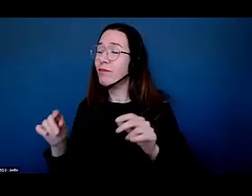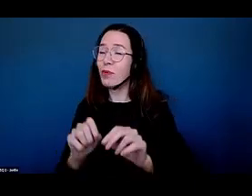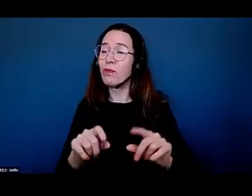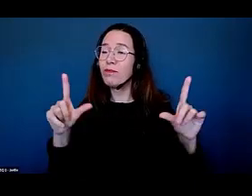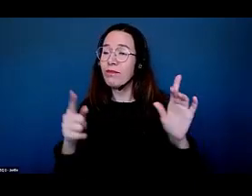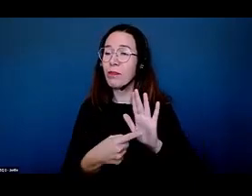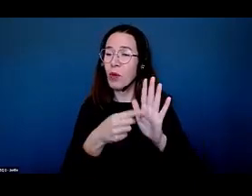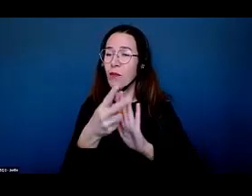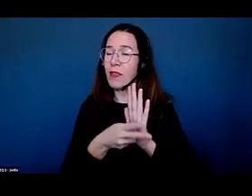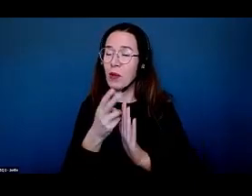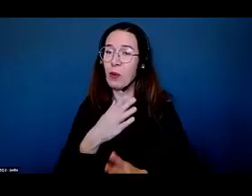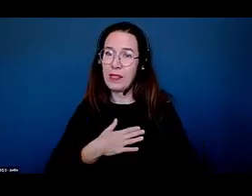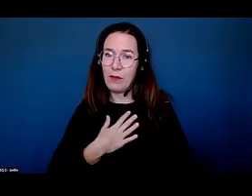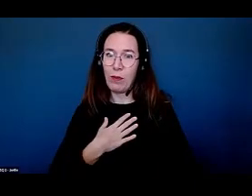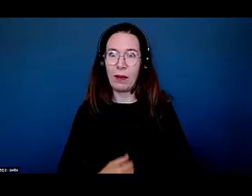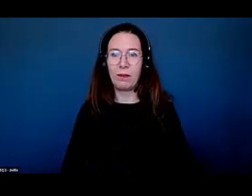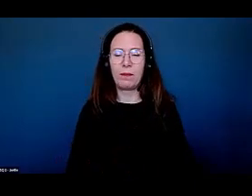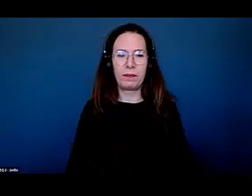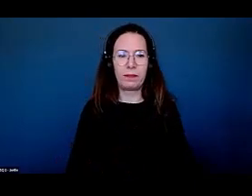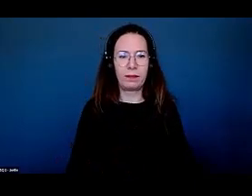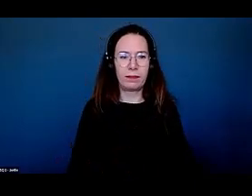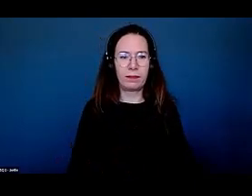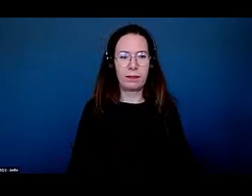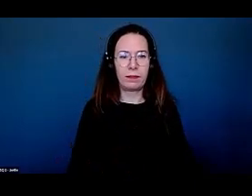collègues d'afficher cela.